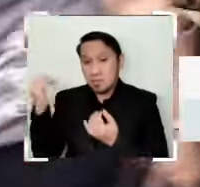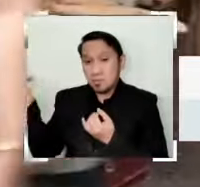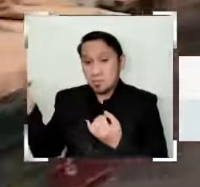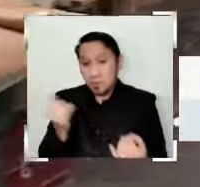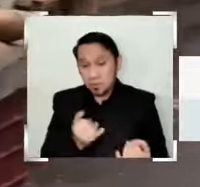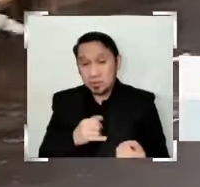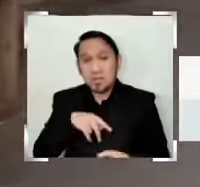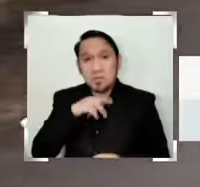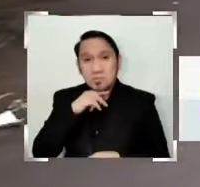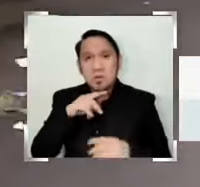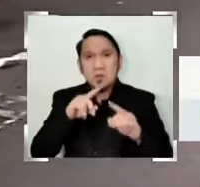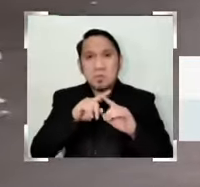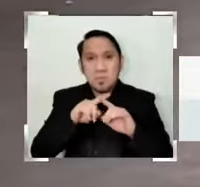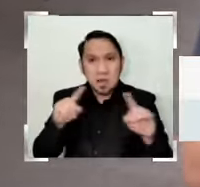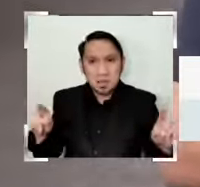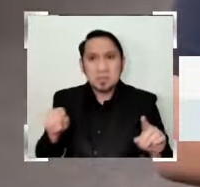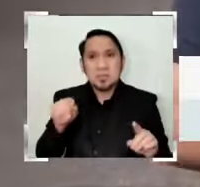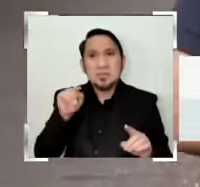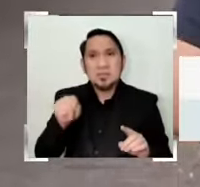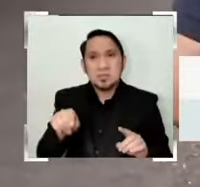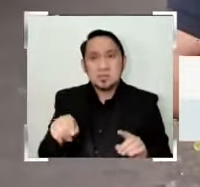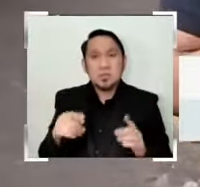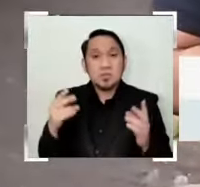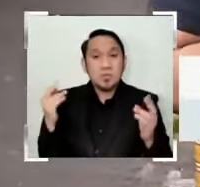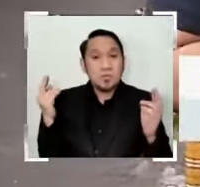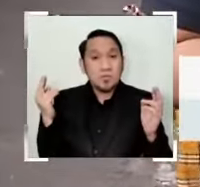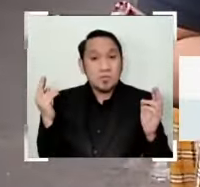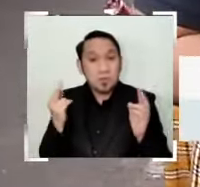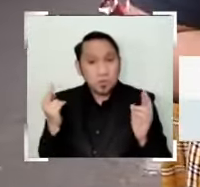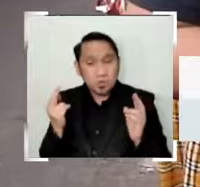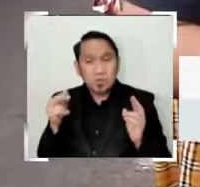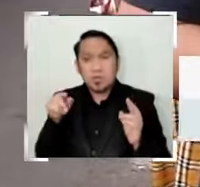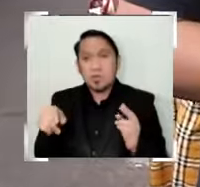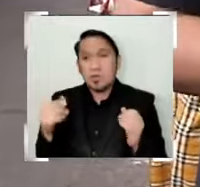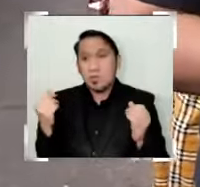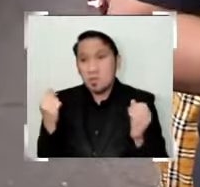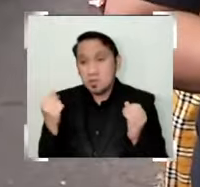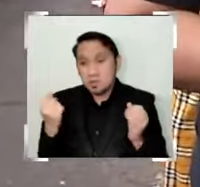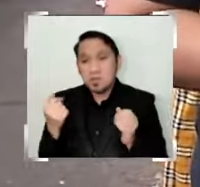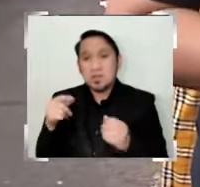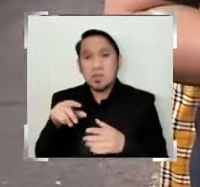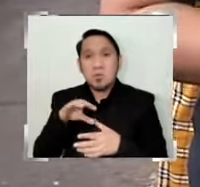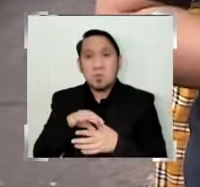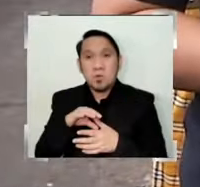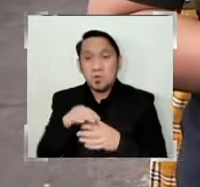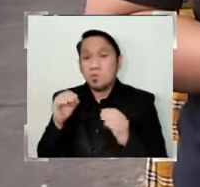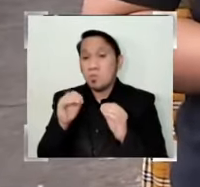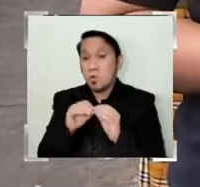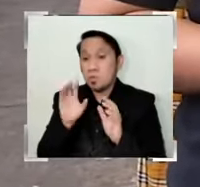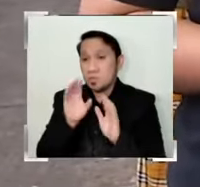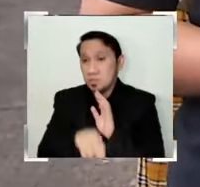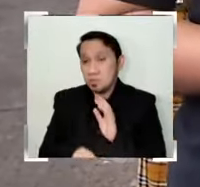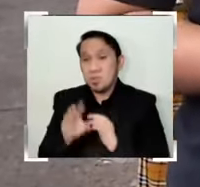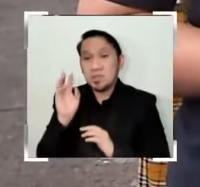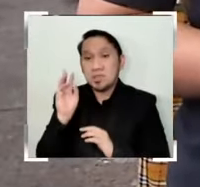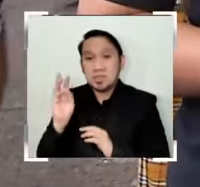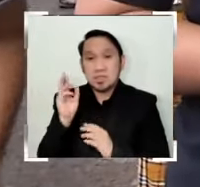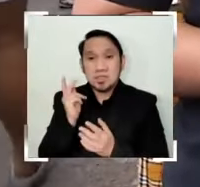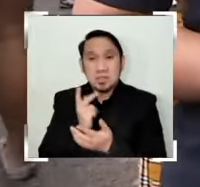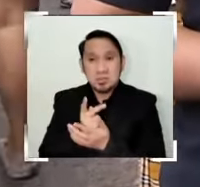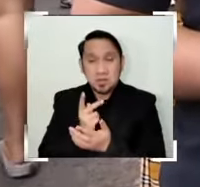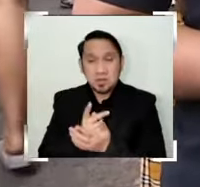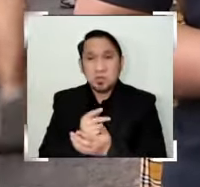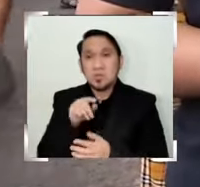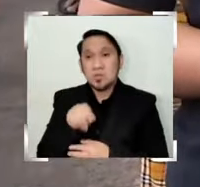na mas mababa ang presyo ng frozen pork. Ang frozen na kasi matpigay halimbawa, mas mababa na hanggang 60 pesos kada kilo. Habang